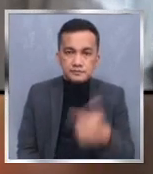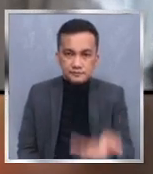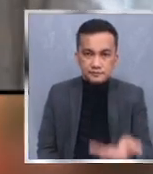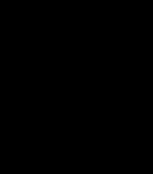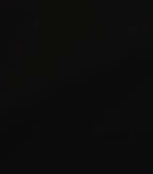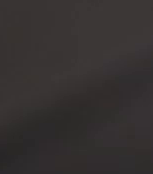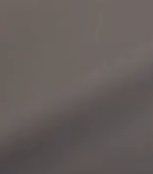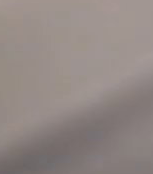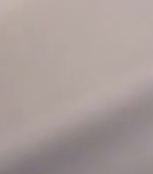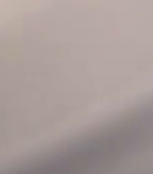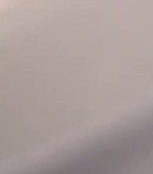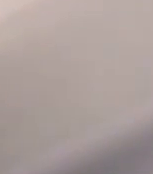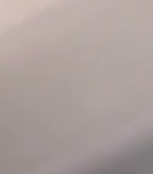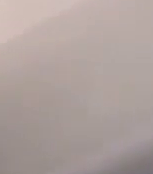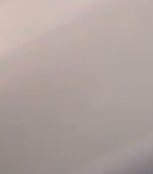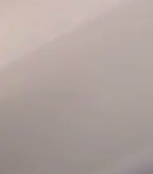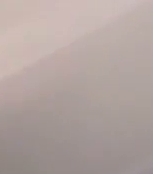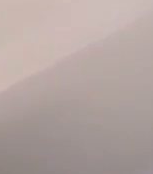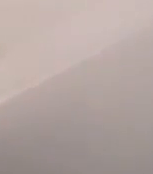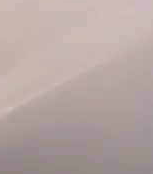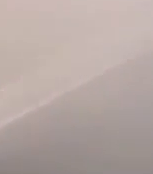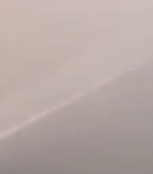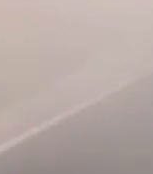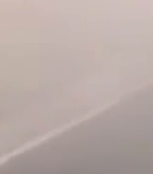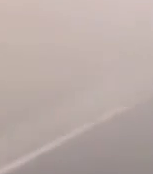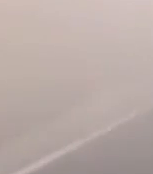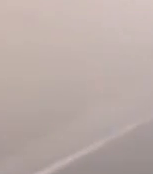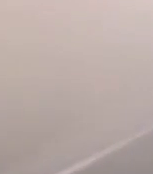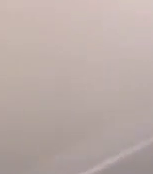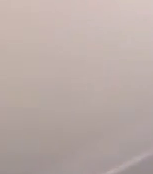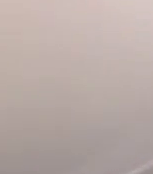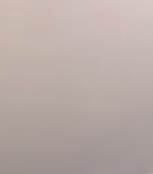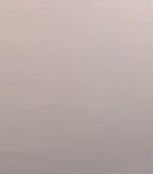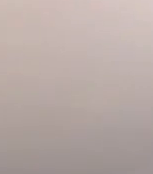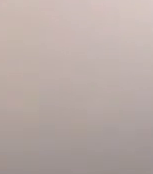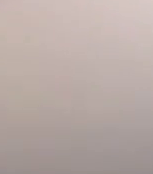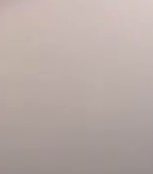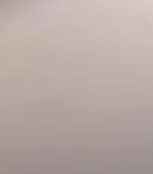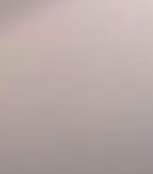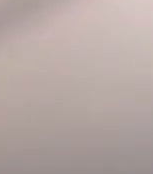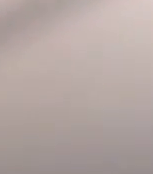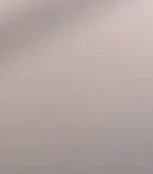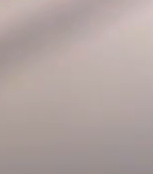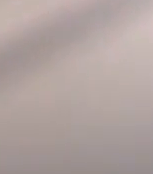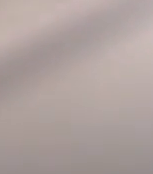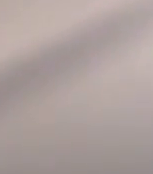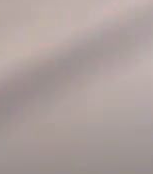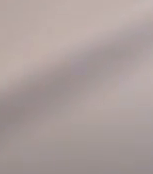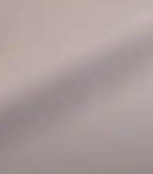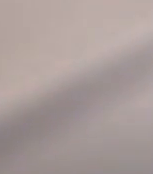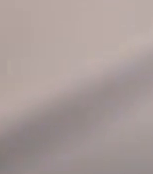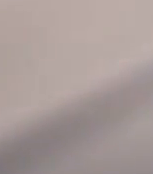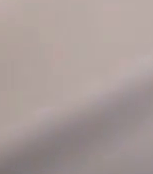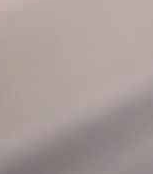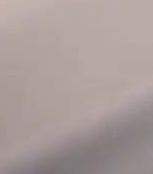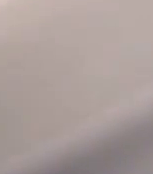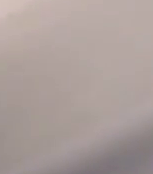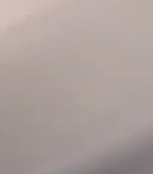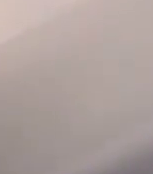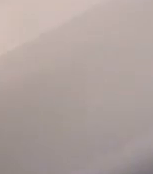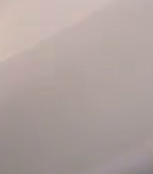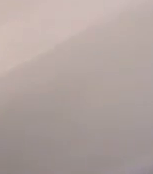oras. Hindi natutulog ang mga balita. Kaya para sa pinakasariwang balita, mag-subscribe kayo sa aming YouTube